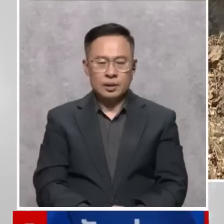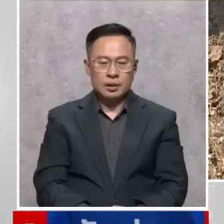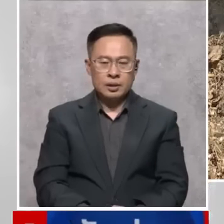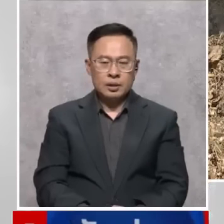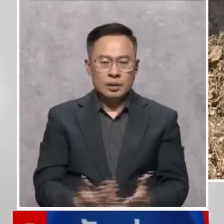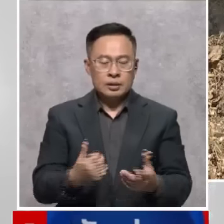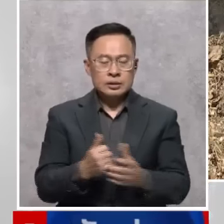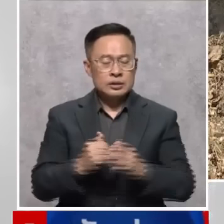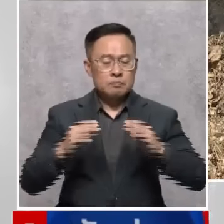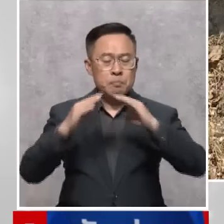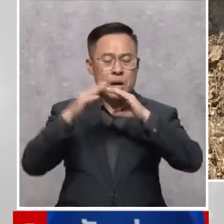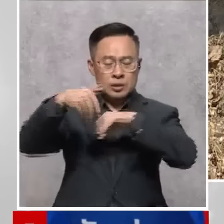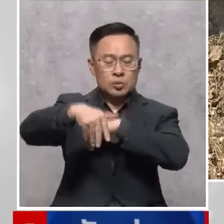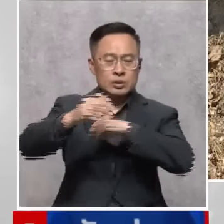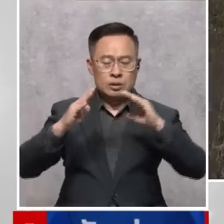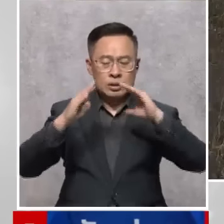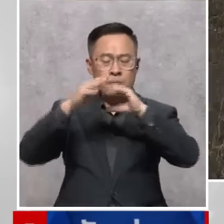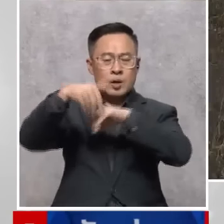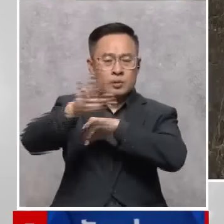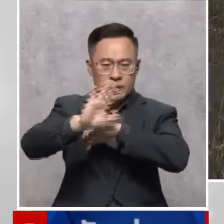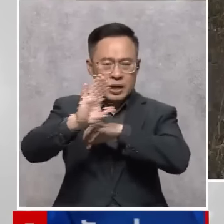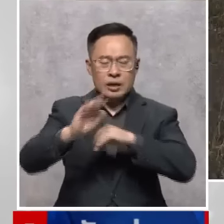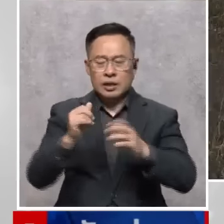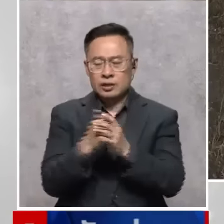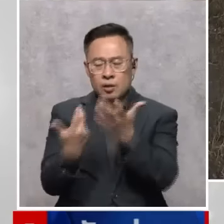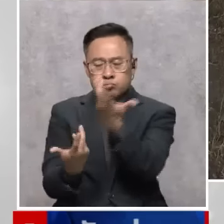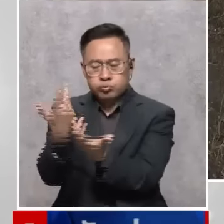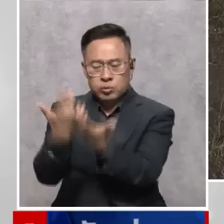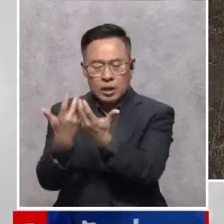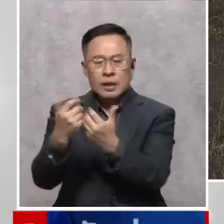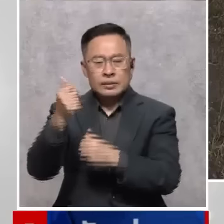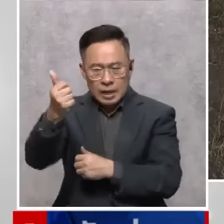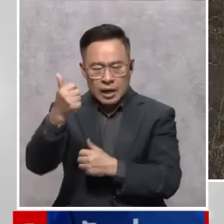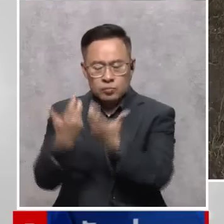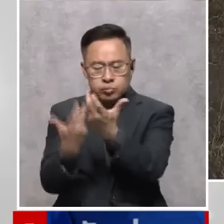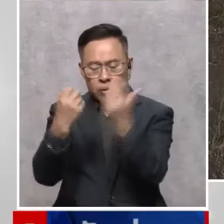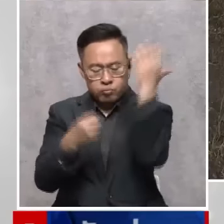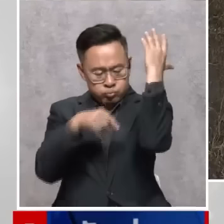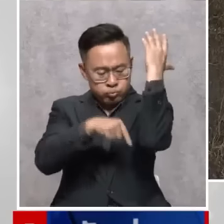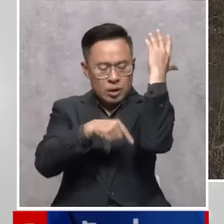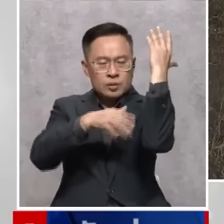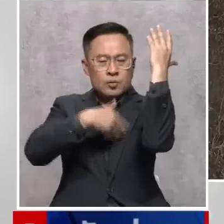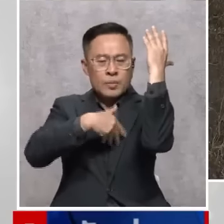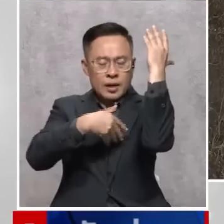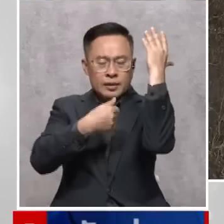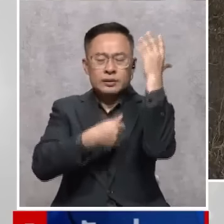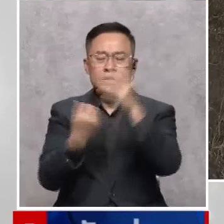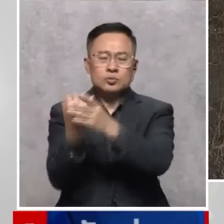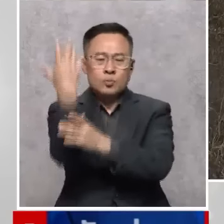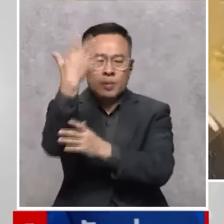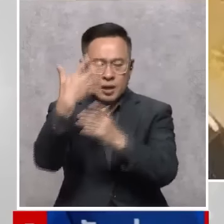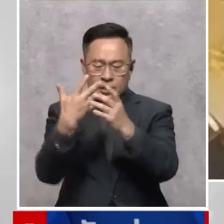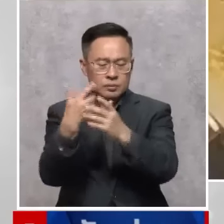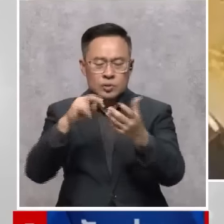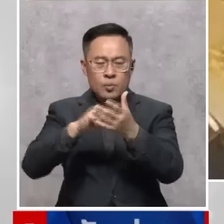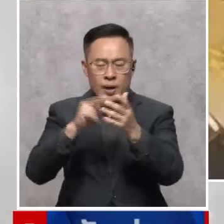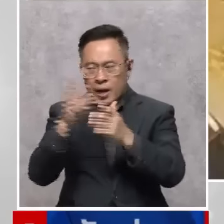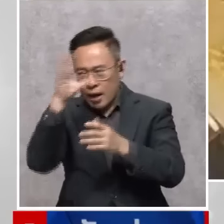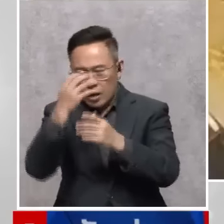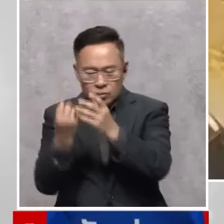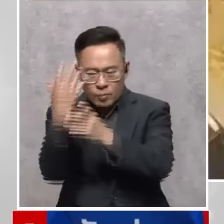มันไม่ใช่หน้าบ้านของชาวบ้านแบบเนี้ยอในการไปดำเนินการธุรกิจเอ่อไม่ใช่ธุระส่วนตัวนะธุระส่วนตัวของตัวเอง